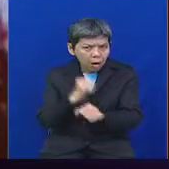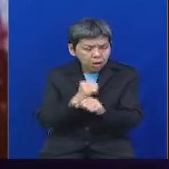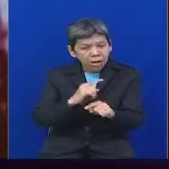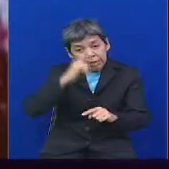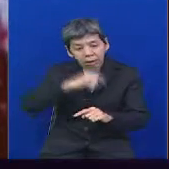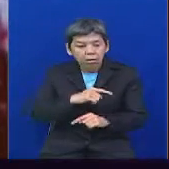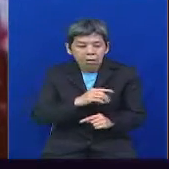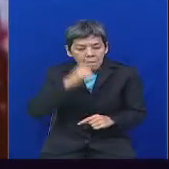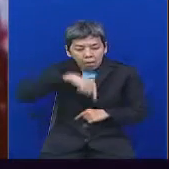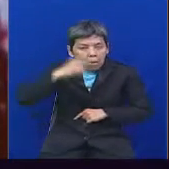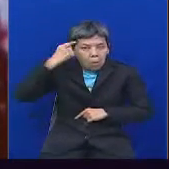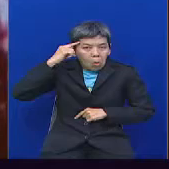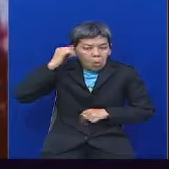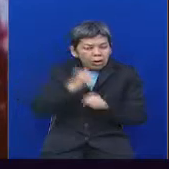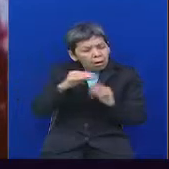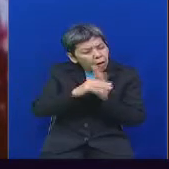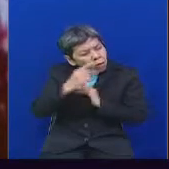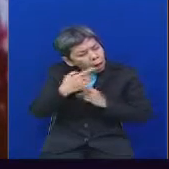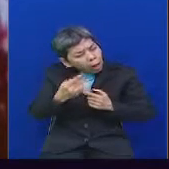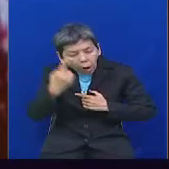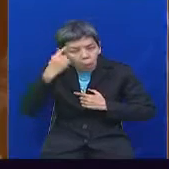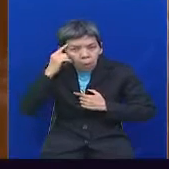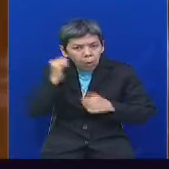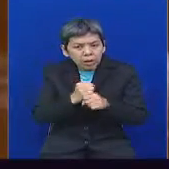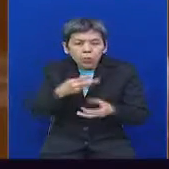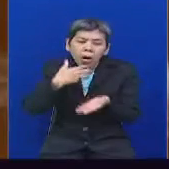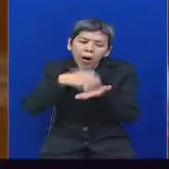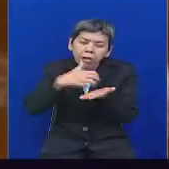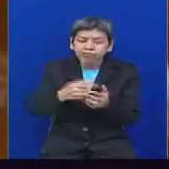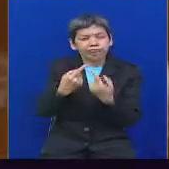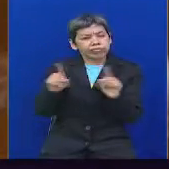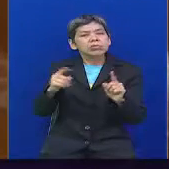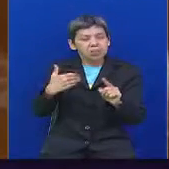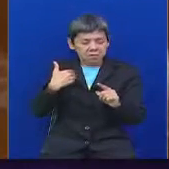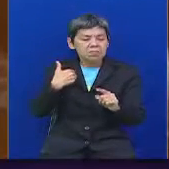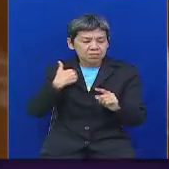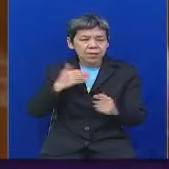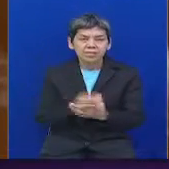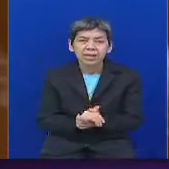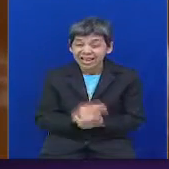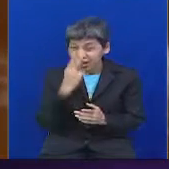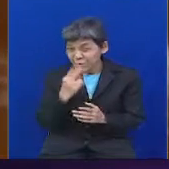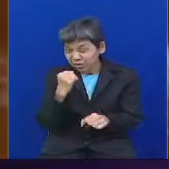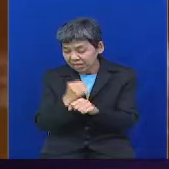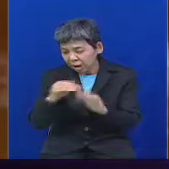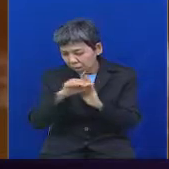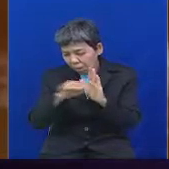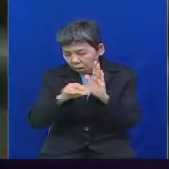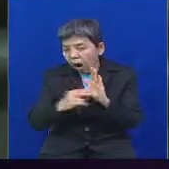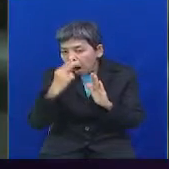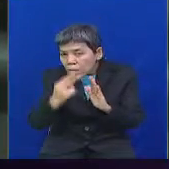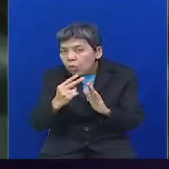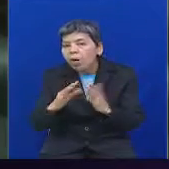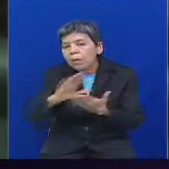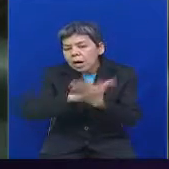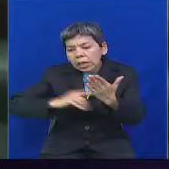นไทยไม่รู้จักส่วนหนึ่งด้วยเนื้อหาที่เข้าถึงยากหรือวิธีการเล่าเรื่องที่แตกต่างจากหนังกระแสหลักซึ่งโดยส่วนใหญ่จะมีเนื้อหาสะท้อนให้เห็นภาพของ